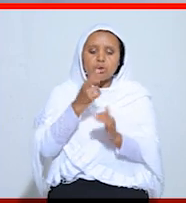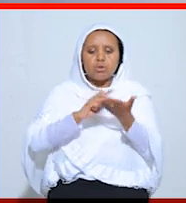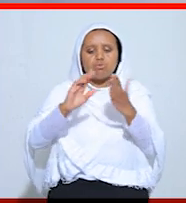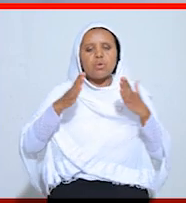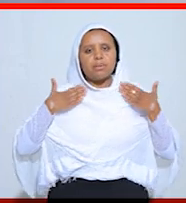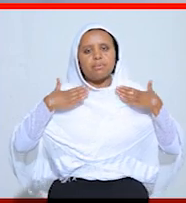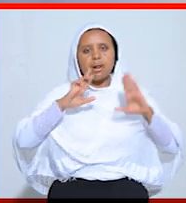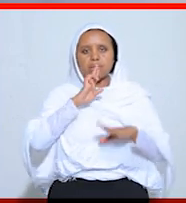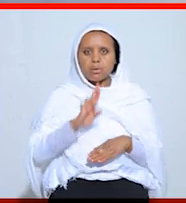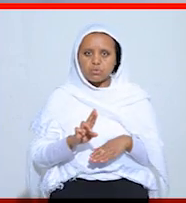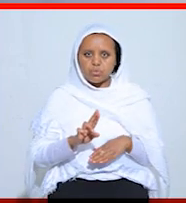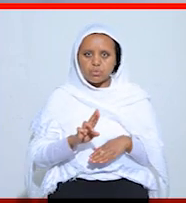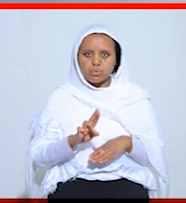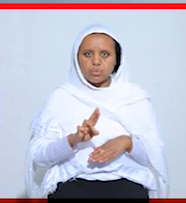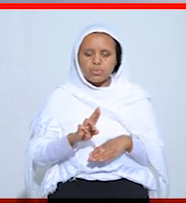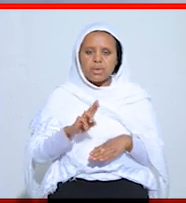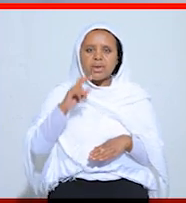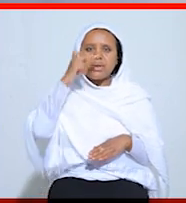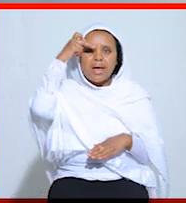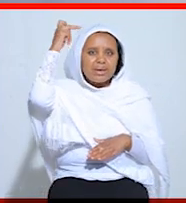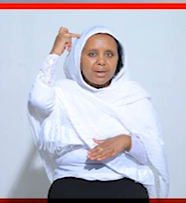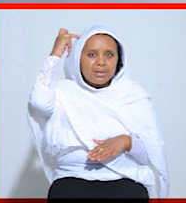የነበሩ ቅዱሳን መላእክት ናቸው።